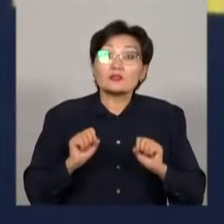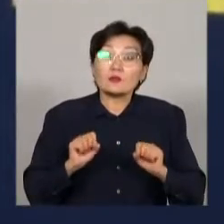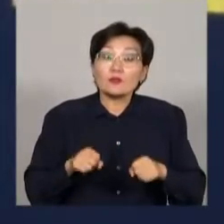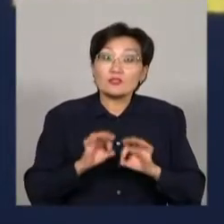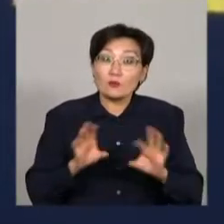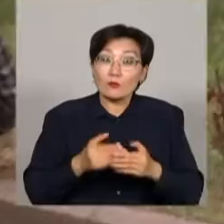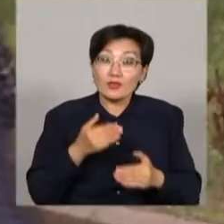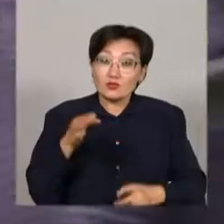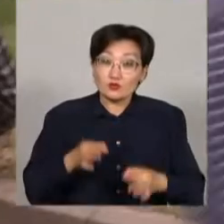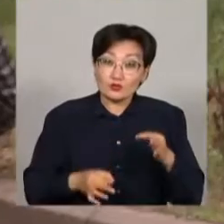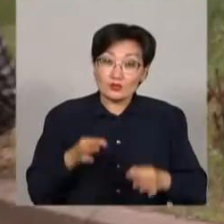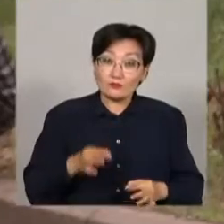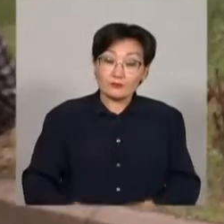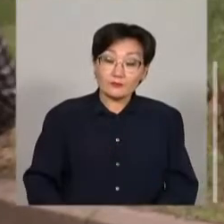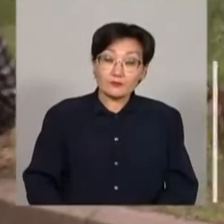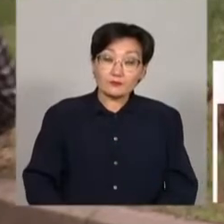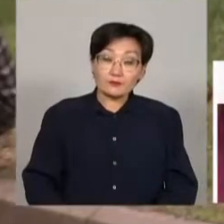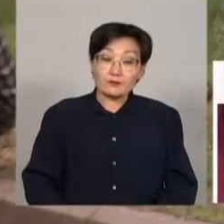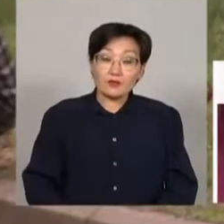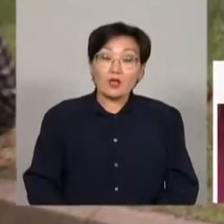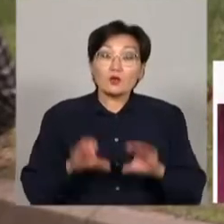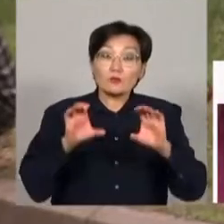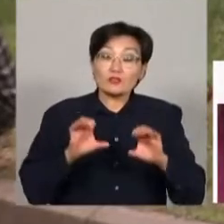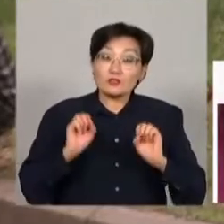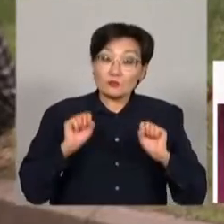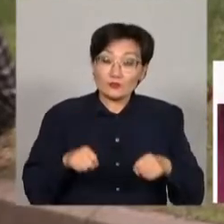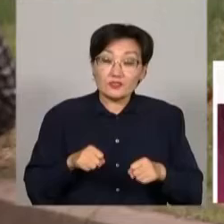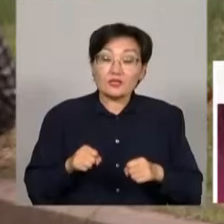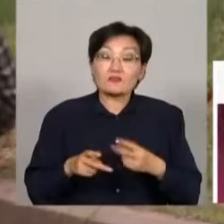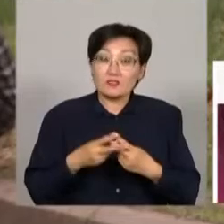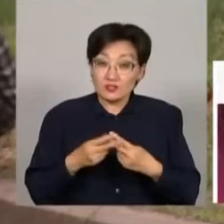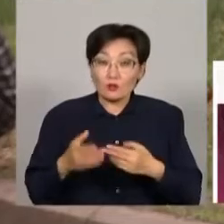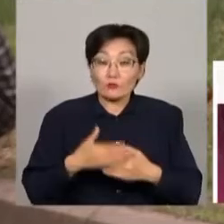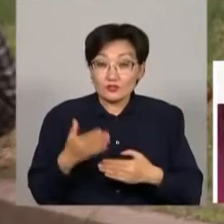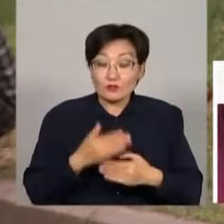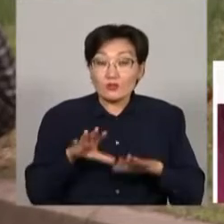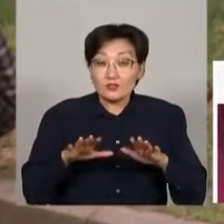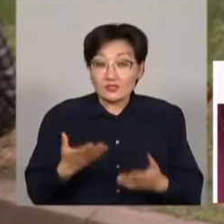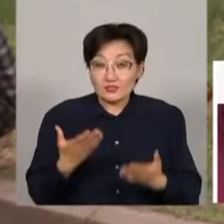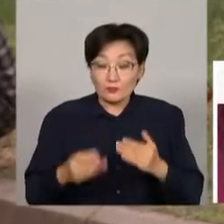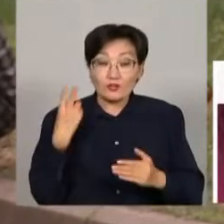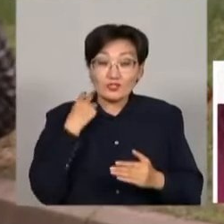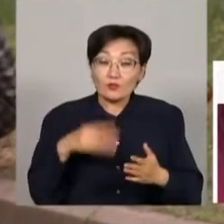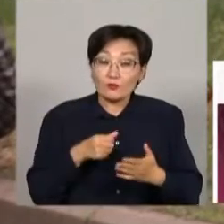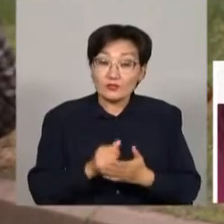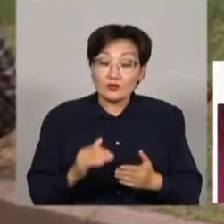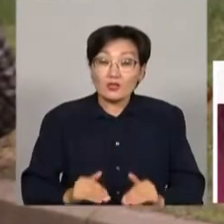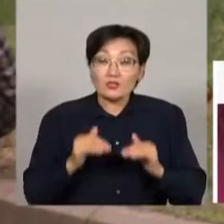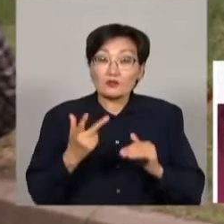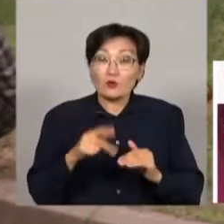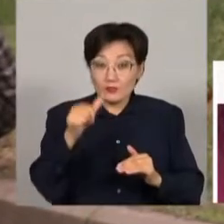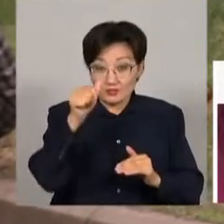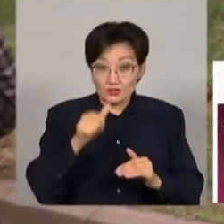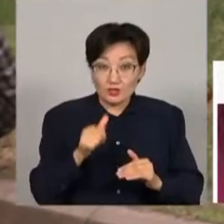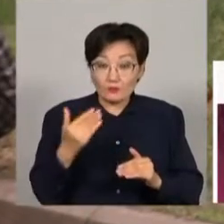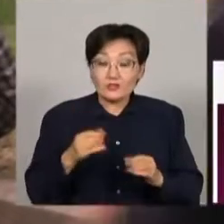объясняться перед судом. По закону можно привлечь к уголовной ответственности в случае, если должник не платил свыше 3 месяцев.